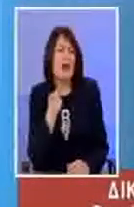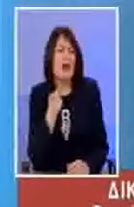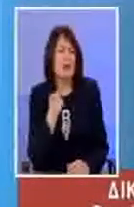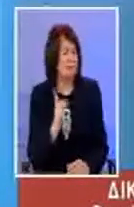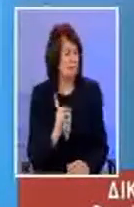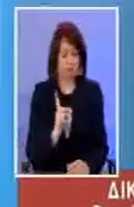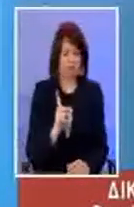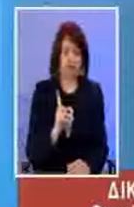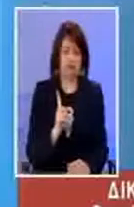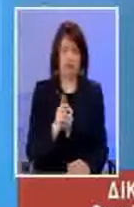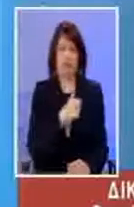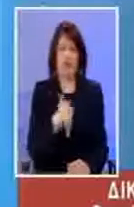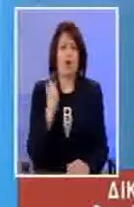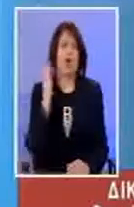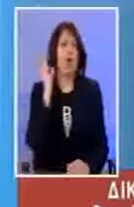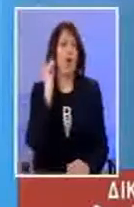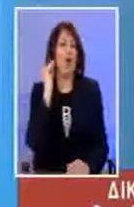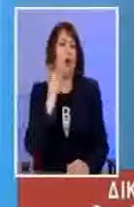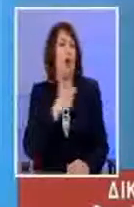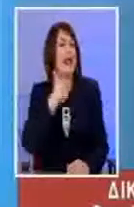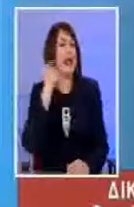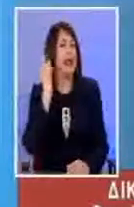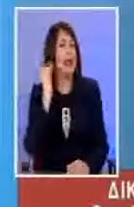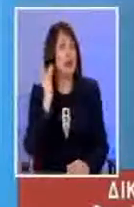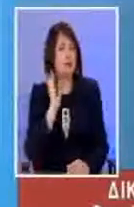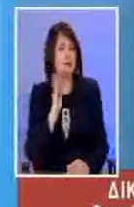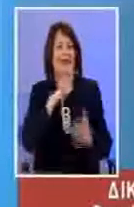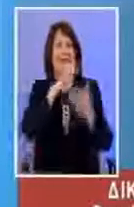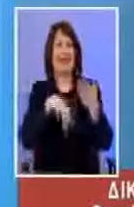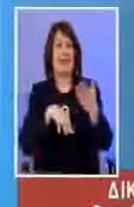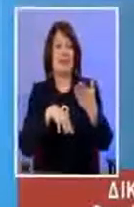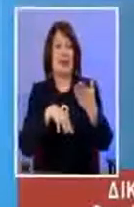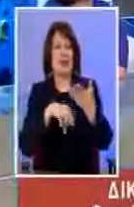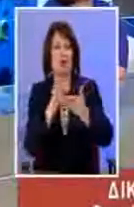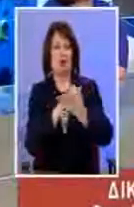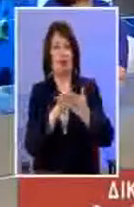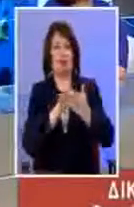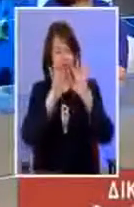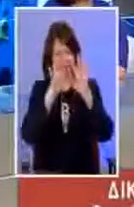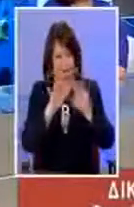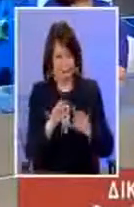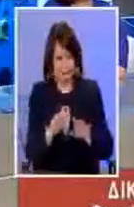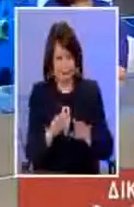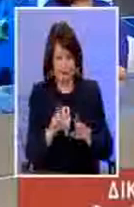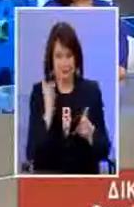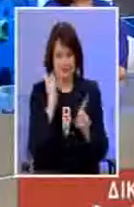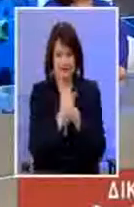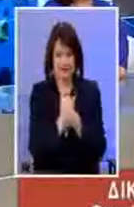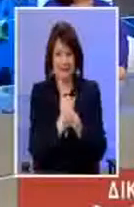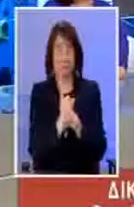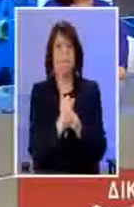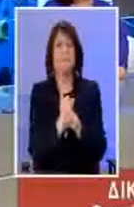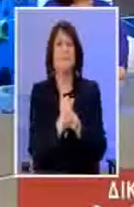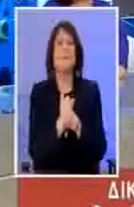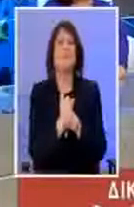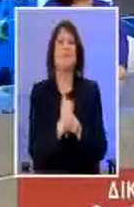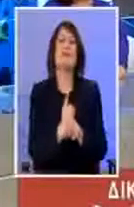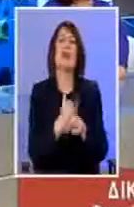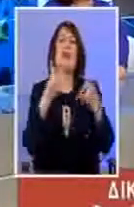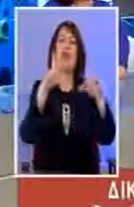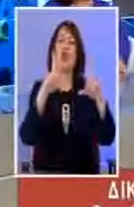σας. Και ηχητικά να είναι. Ακούστε, όταν ένα κείμενο το έχουμε σε ηλεκτρονική μορφή, εμείς έχουμε τους λεγόμενους αναγνώστες